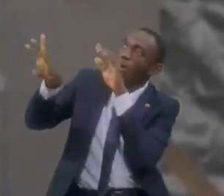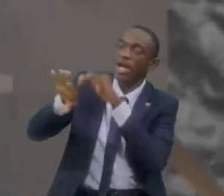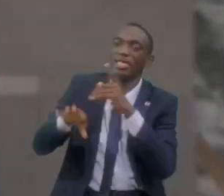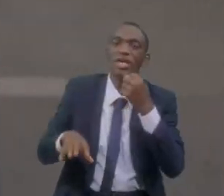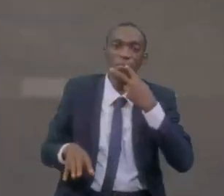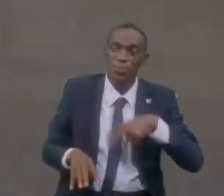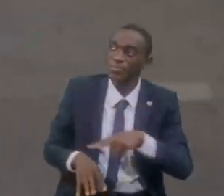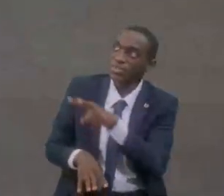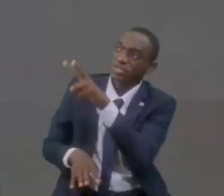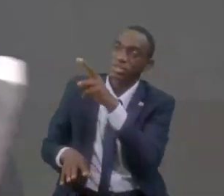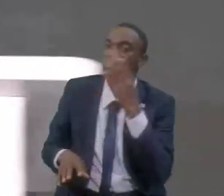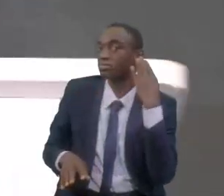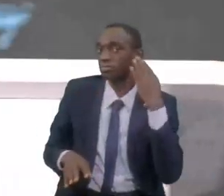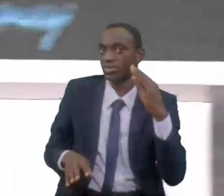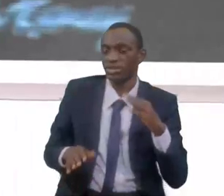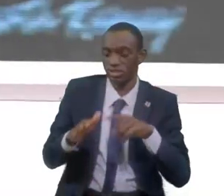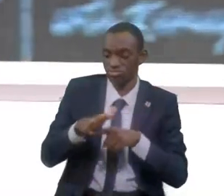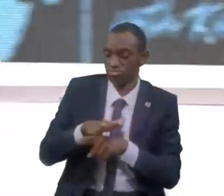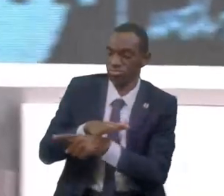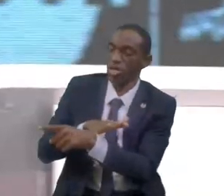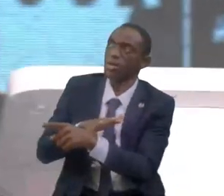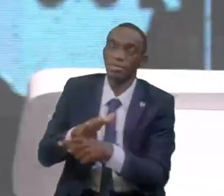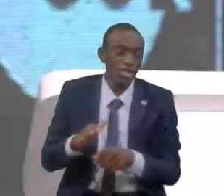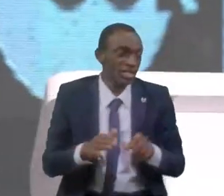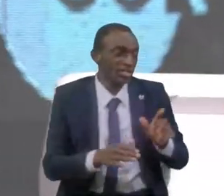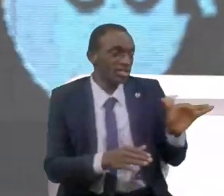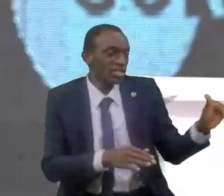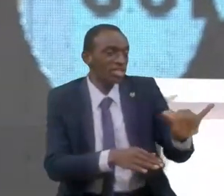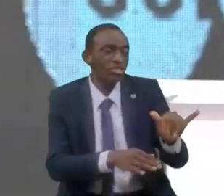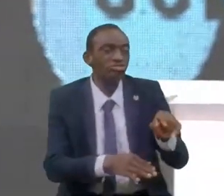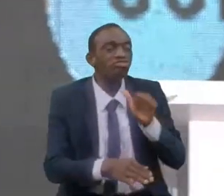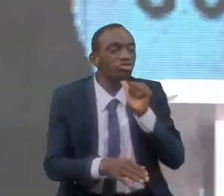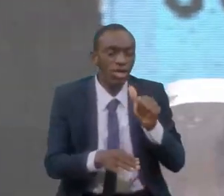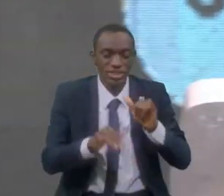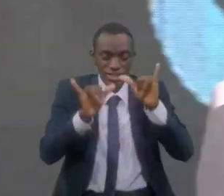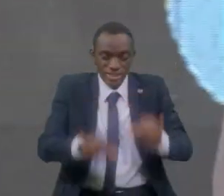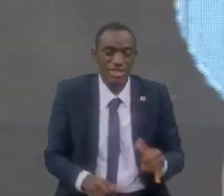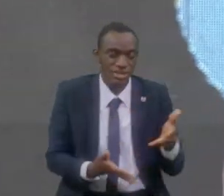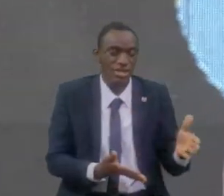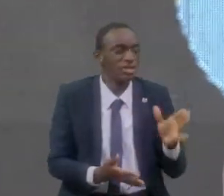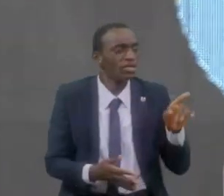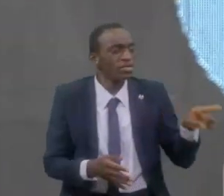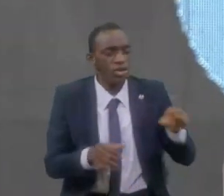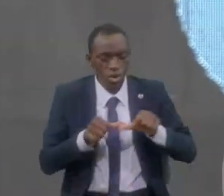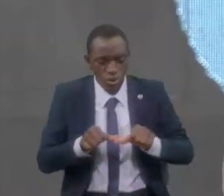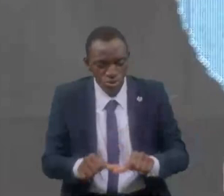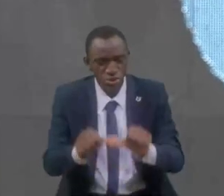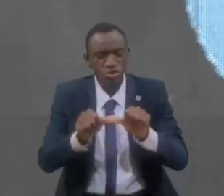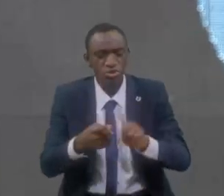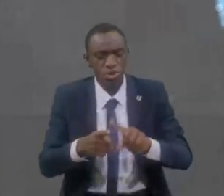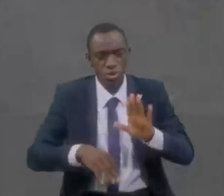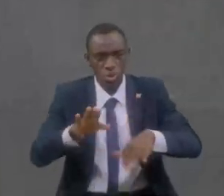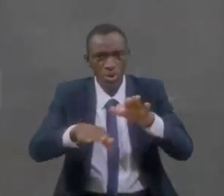ces enfants d'Israël, ils ne sont pas restés là. Ils ont continué à marcher, ils ont continué à